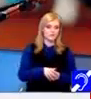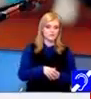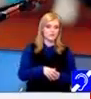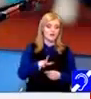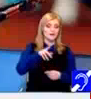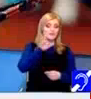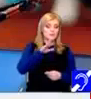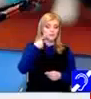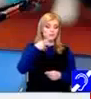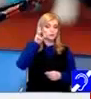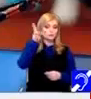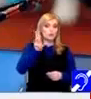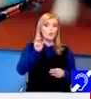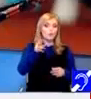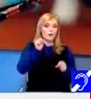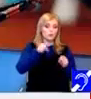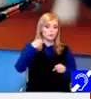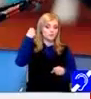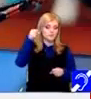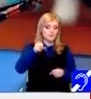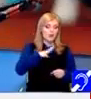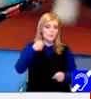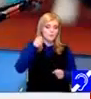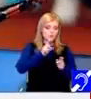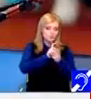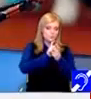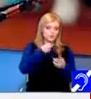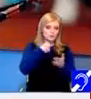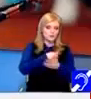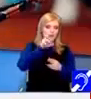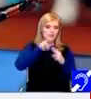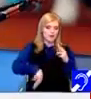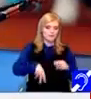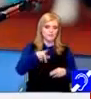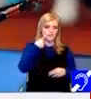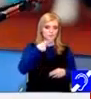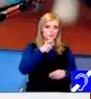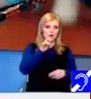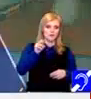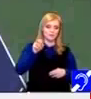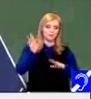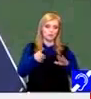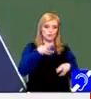cum am câștigat. Am luptat până la capăt, am refuzat să pierd, a declarat Halep după meci.